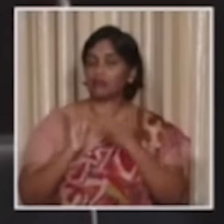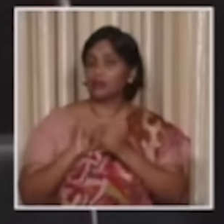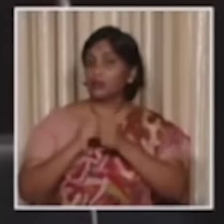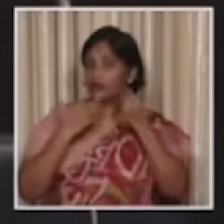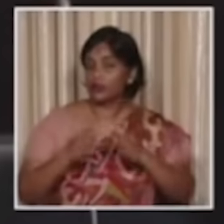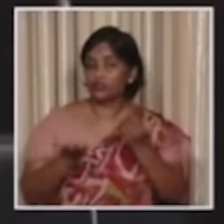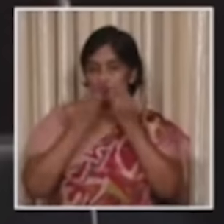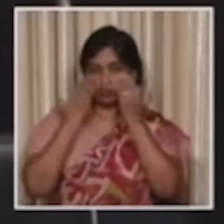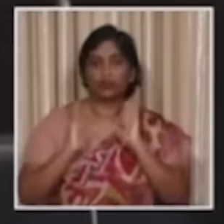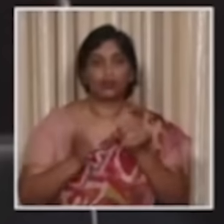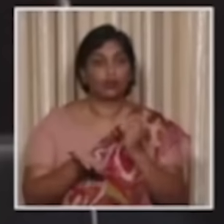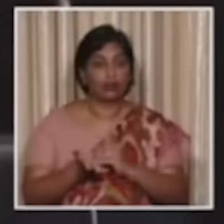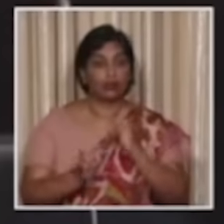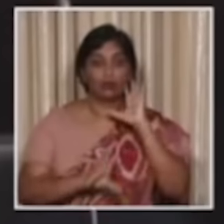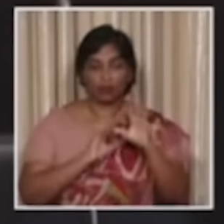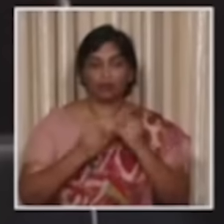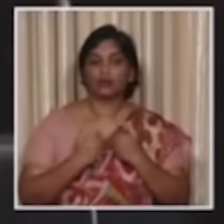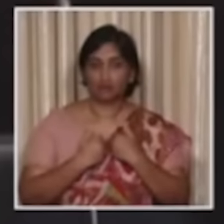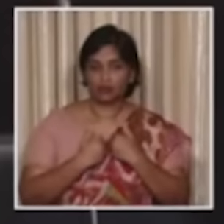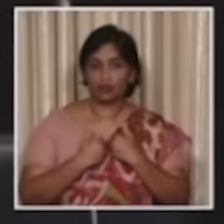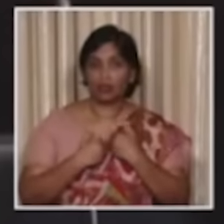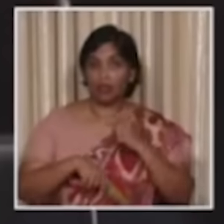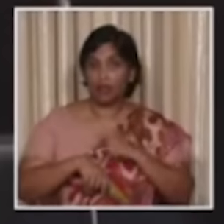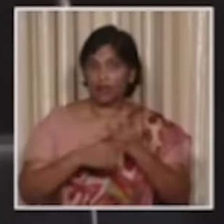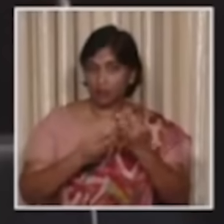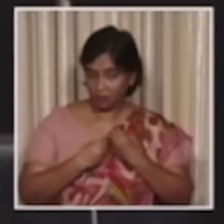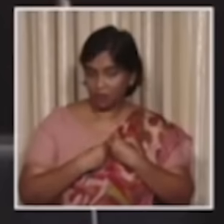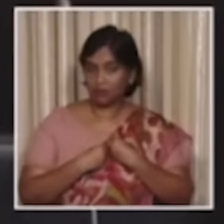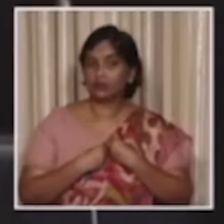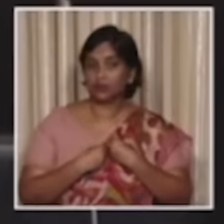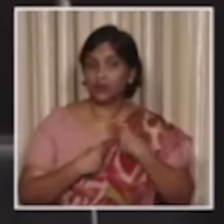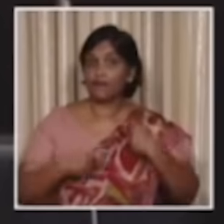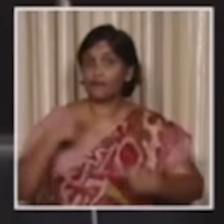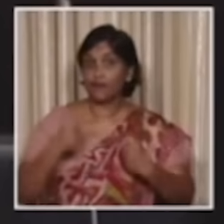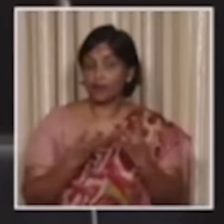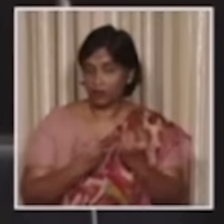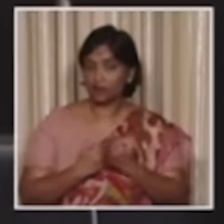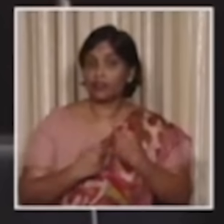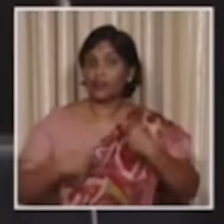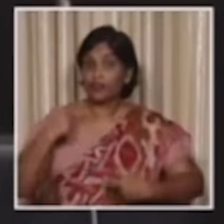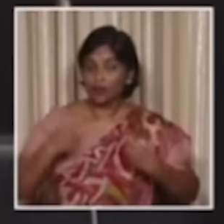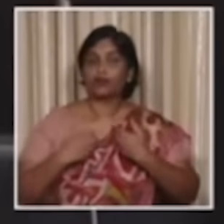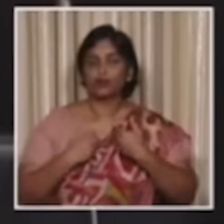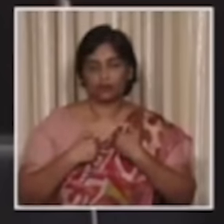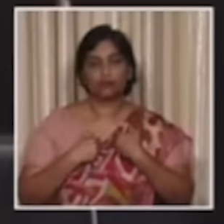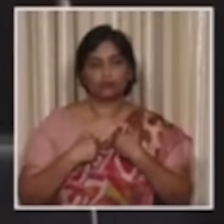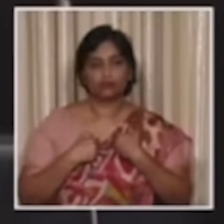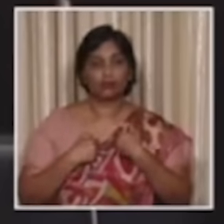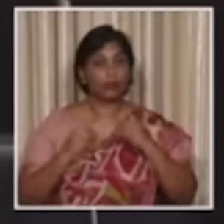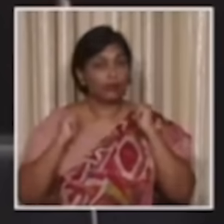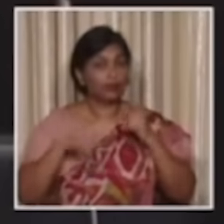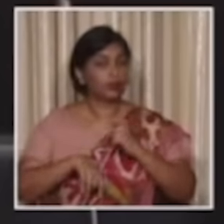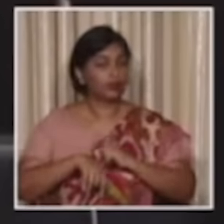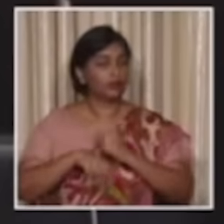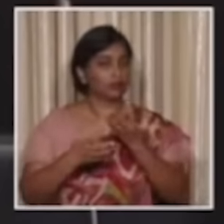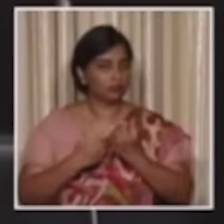කෙලවරක් දකින්න ඕනේ. මේ පිළිබඳව තවත් විස්තර මට අවස්ථාව ලැබෙනකොට අපි විවාදයක් ඉල්ලලා තියෙනවා. විවාදෙදී මට ප්‍රමාණවත්